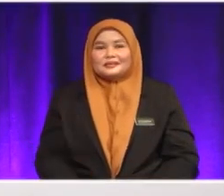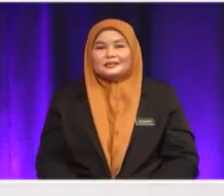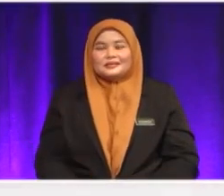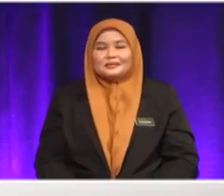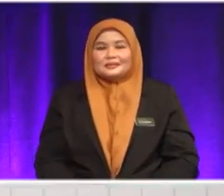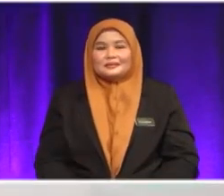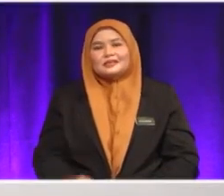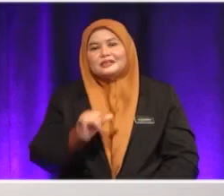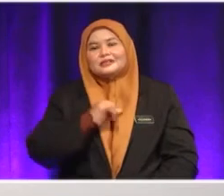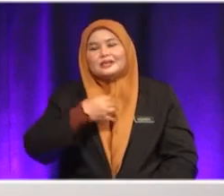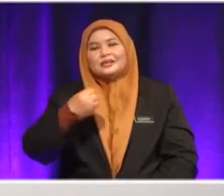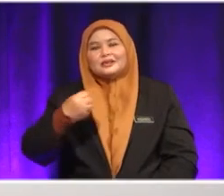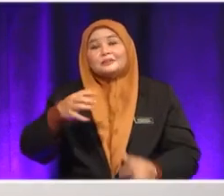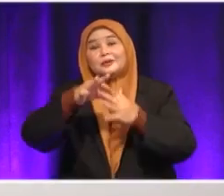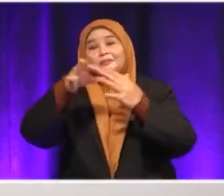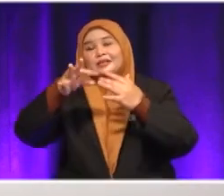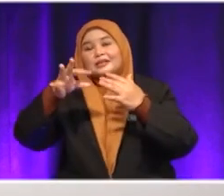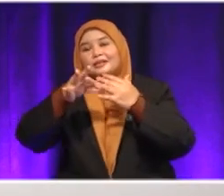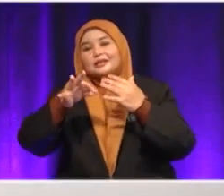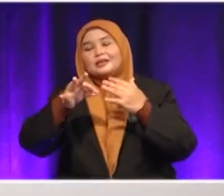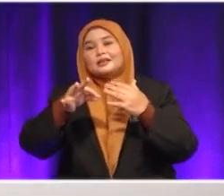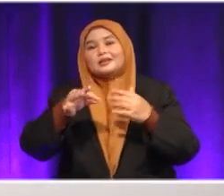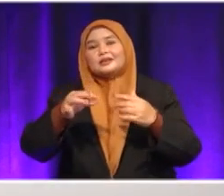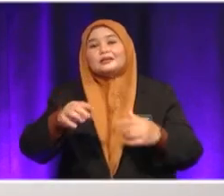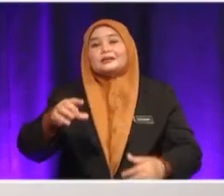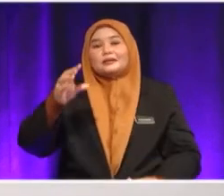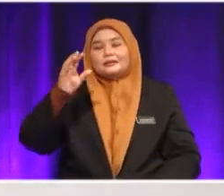Saya ingin memilih lokasi yang boleh